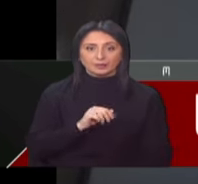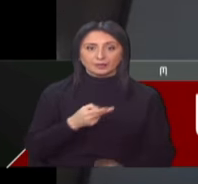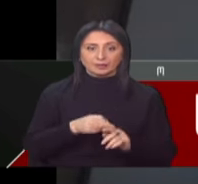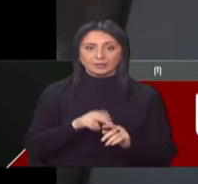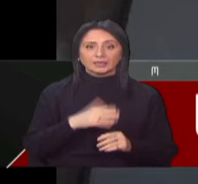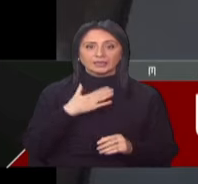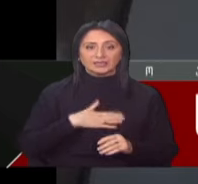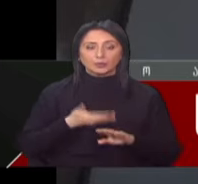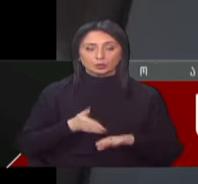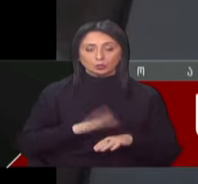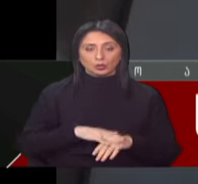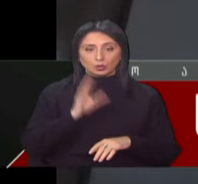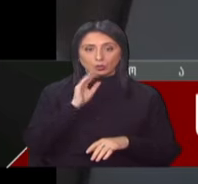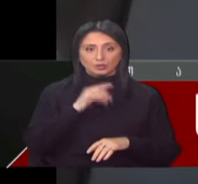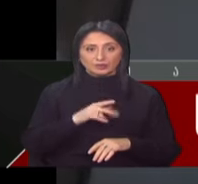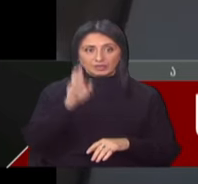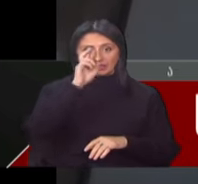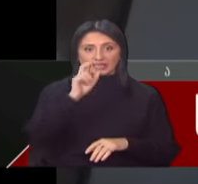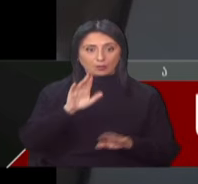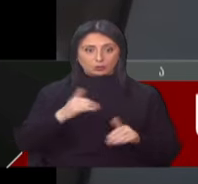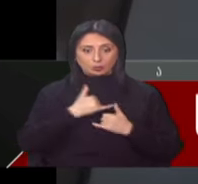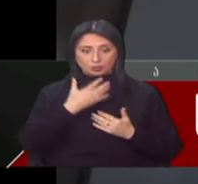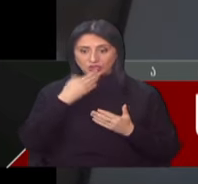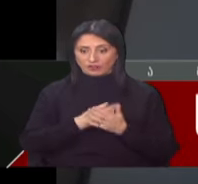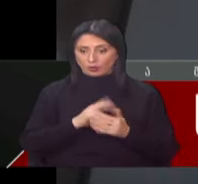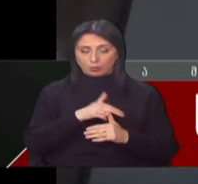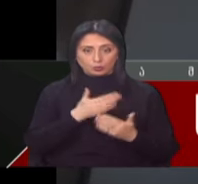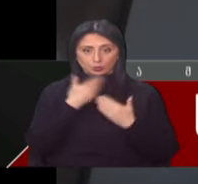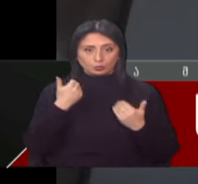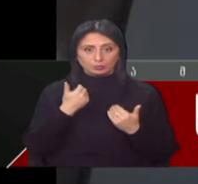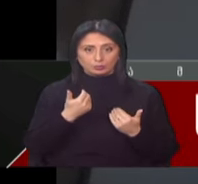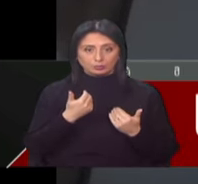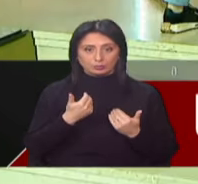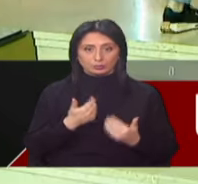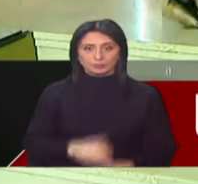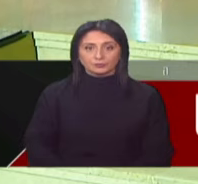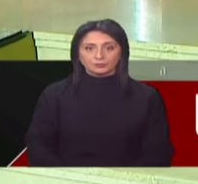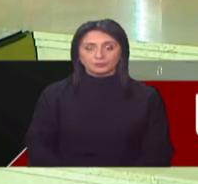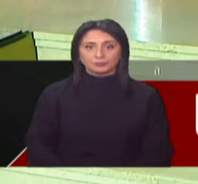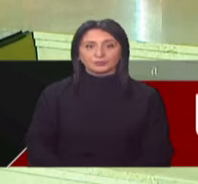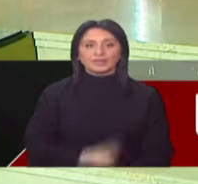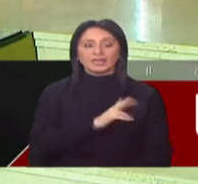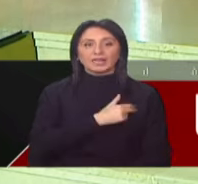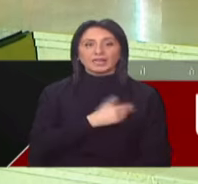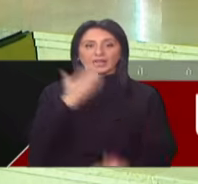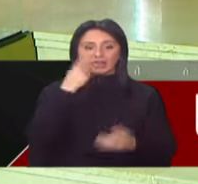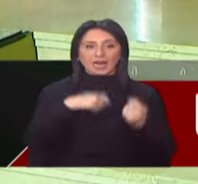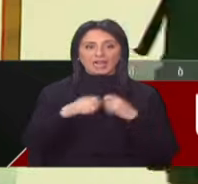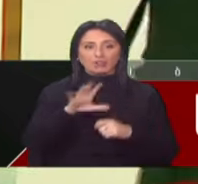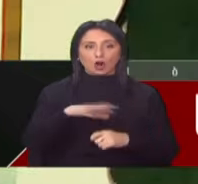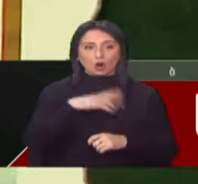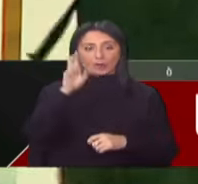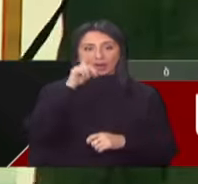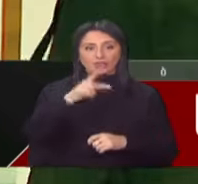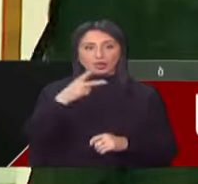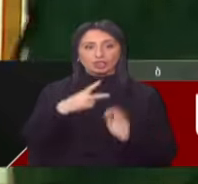ეს საკმაოდ რთულია, როდესაც სახელმწიფოს არ აქვს ამ მხრივ თავისი საკუთარი რესურსი. Clinica bizgasului se va copil mahelii